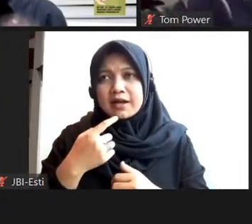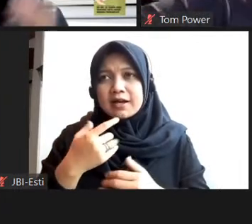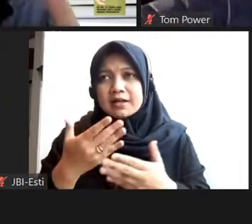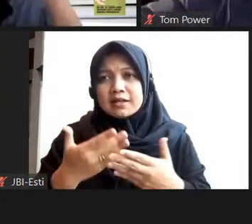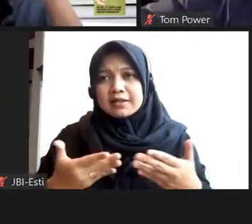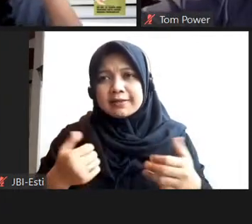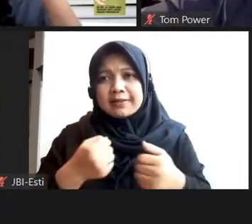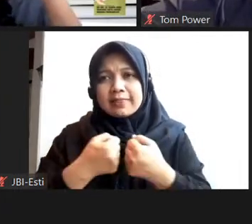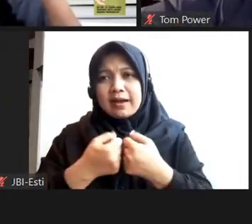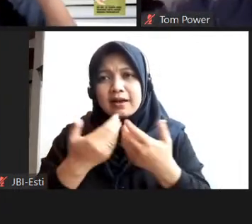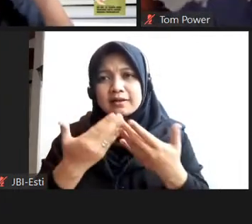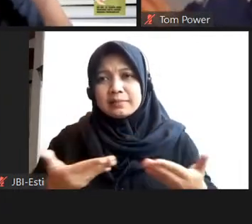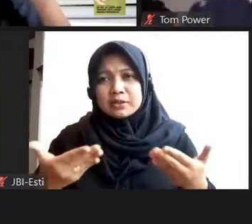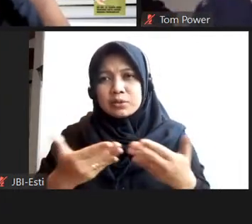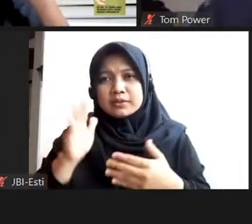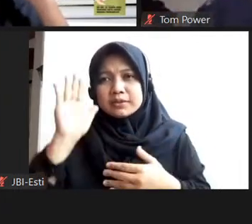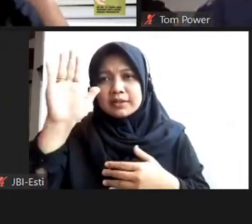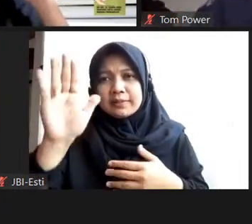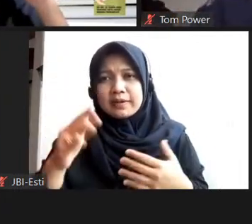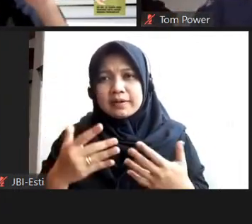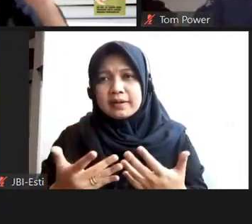saya,